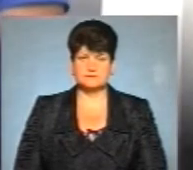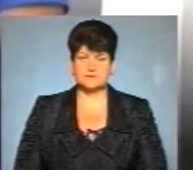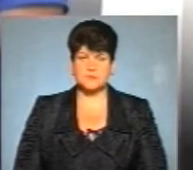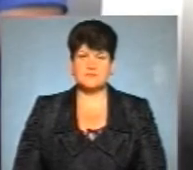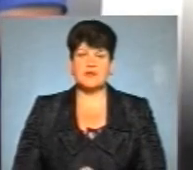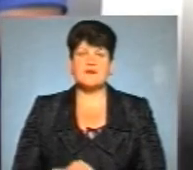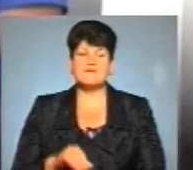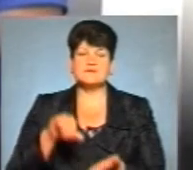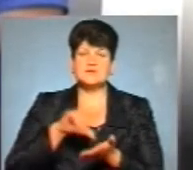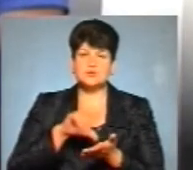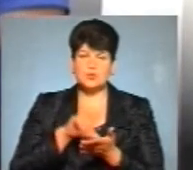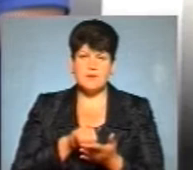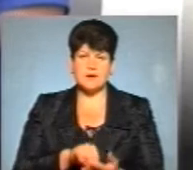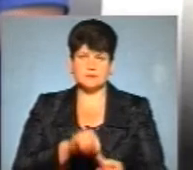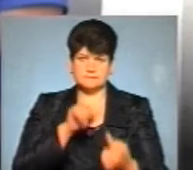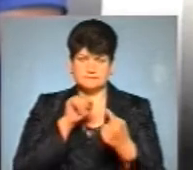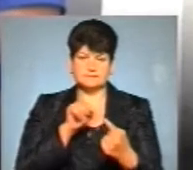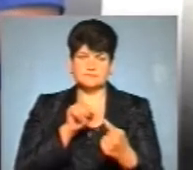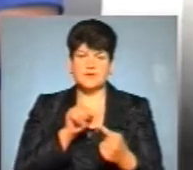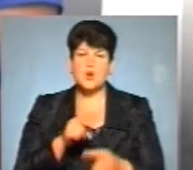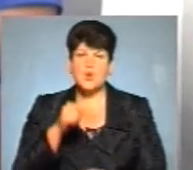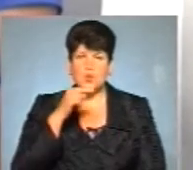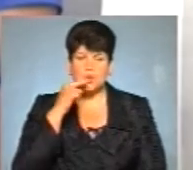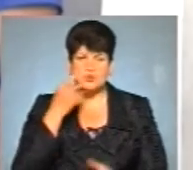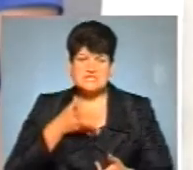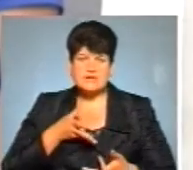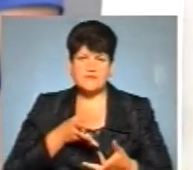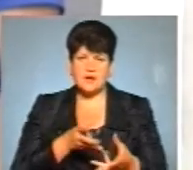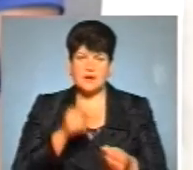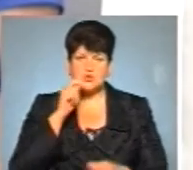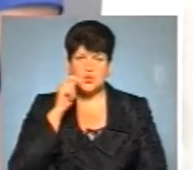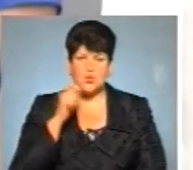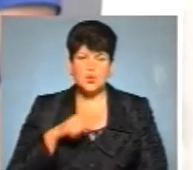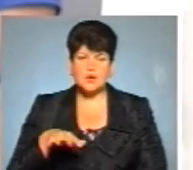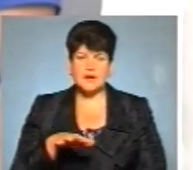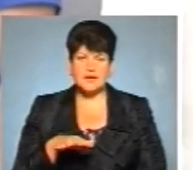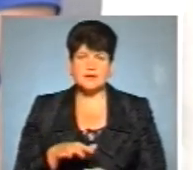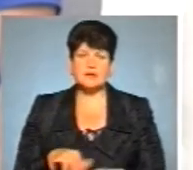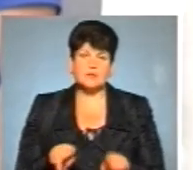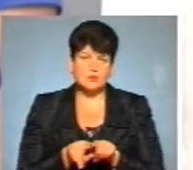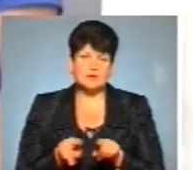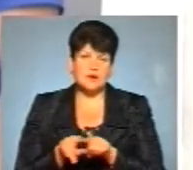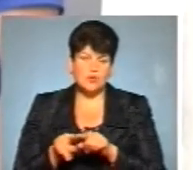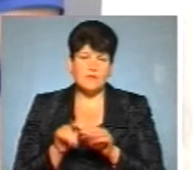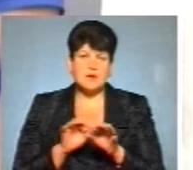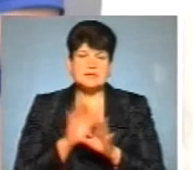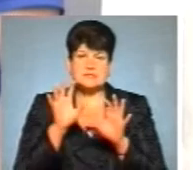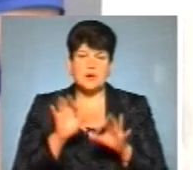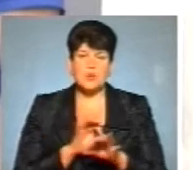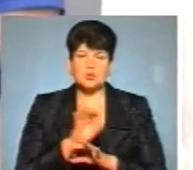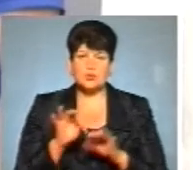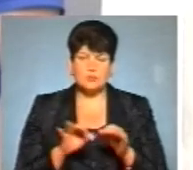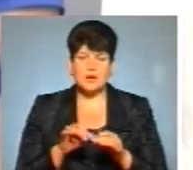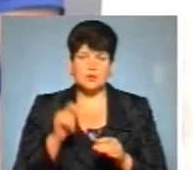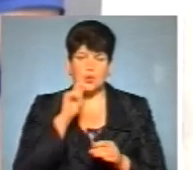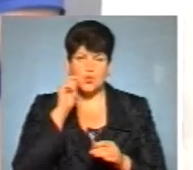Виступаємо рішуче проти русифікації України і проти подібних законопроєктів